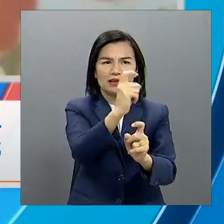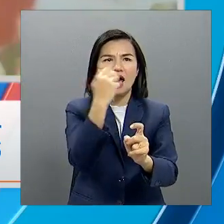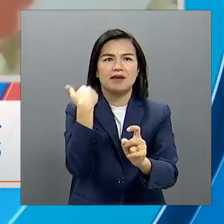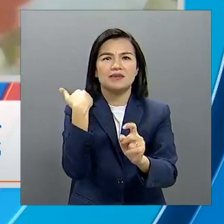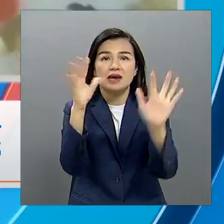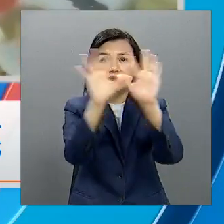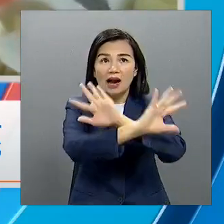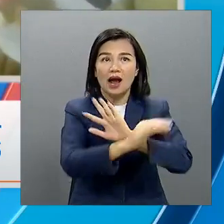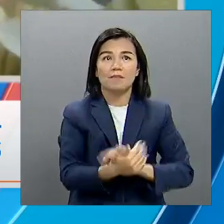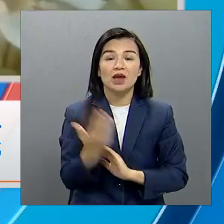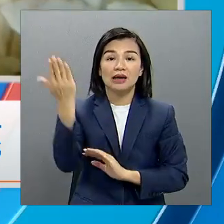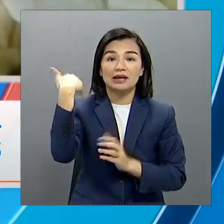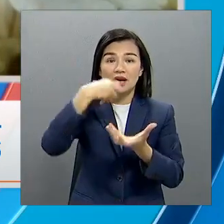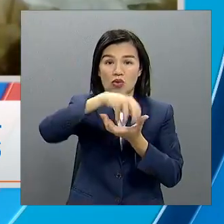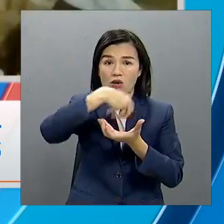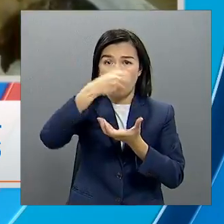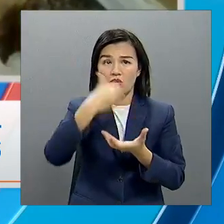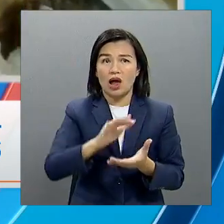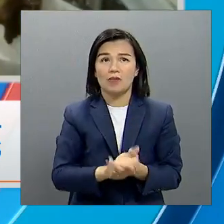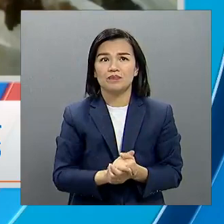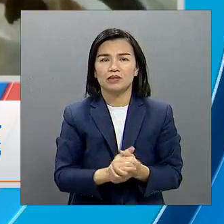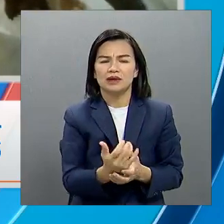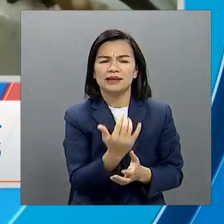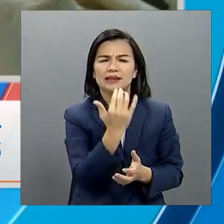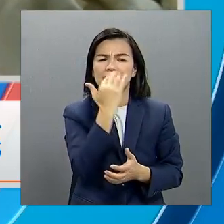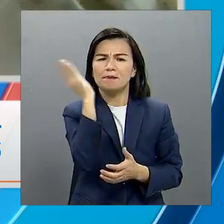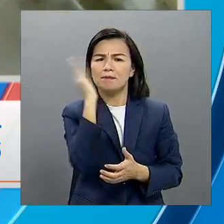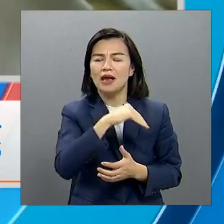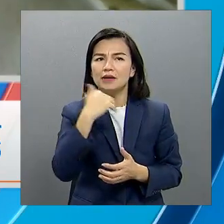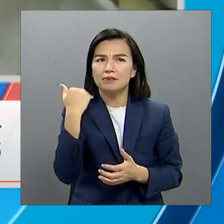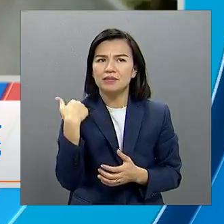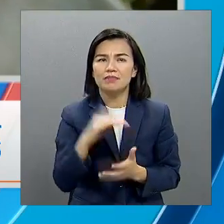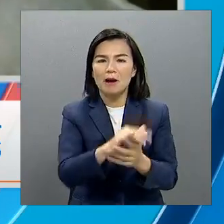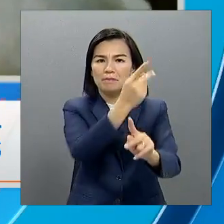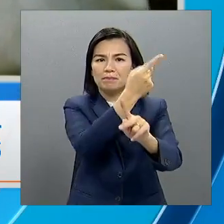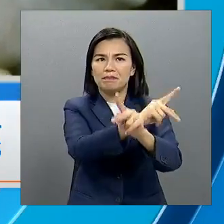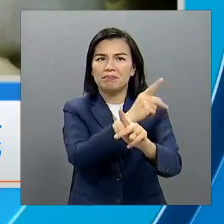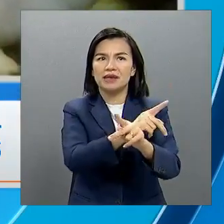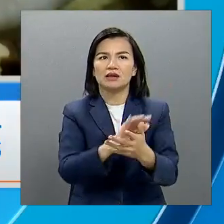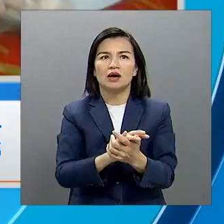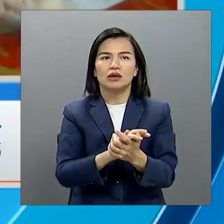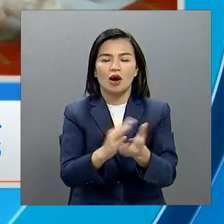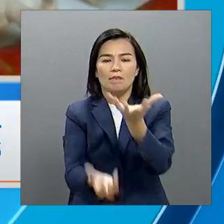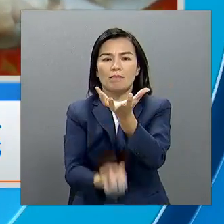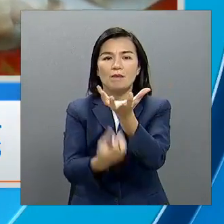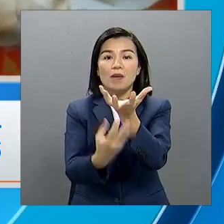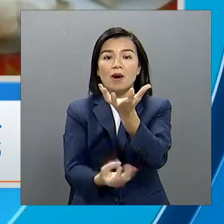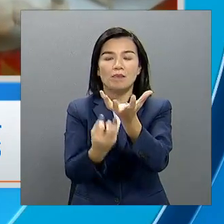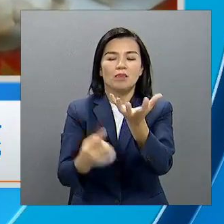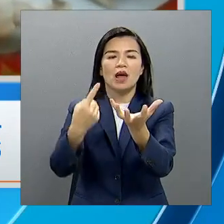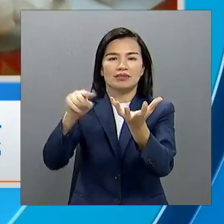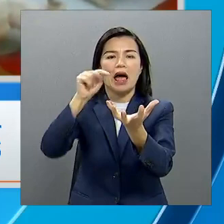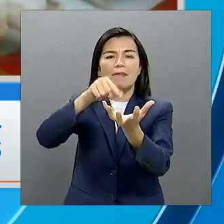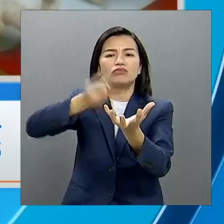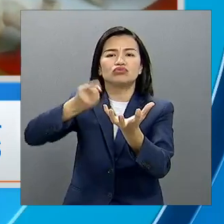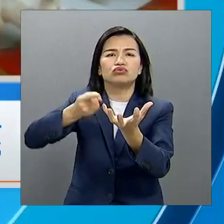ำเสนอไปแล้วด้วยนะ ใช่ค่ะมีกลิ่นที่ค่อนข้างรุนแรงแล้วสารพิษเนี่ยต่อให้ไปโดนความร้อนก็ไม่ได้หายไปด้วยใช่แล้วก็ก้านจะย